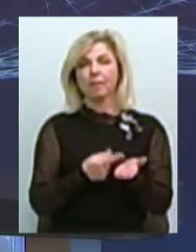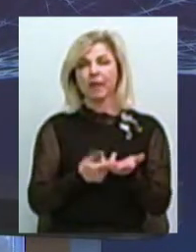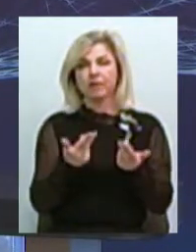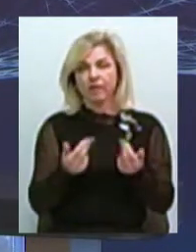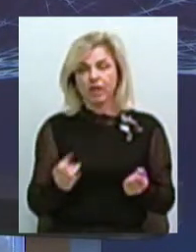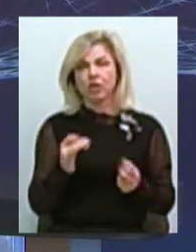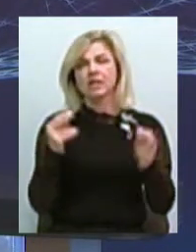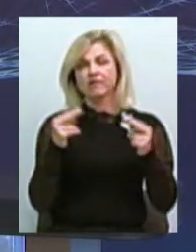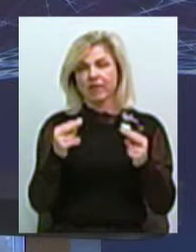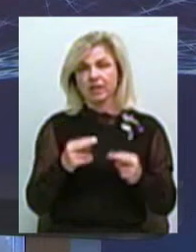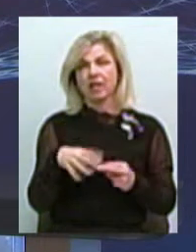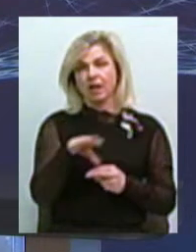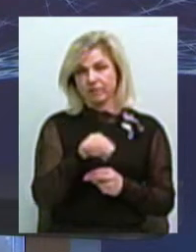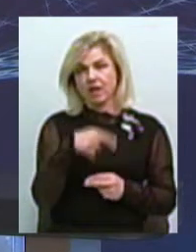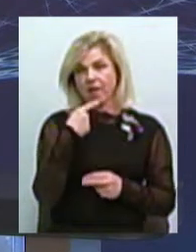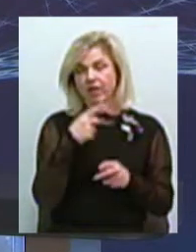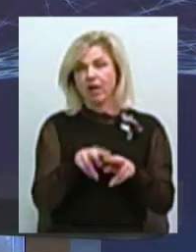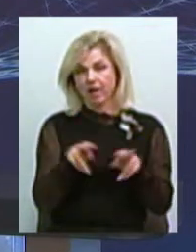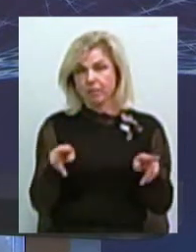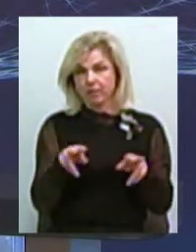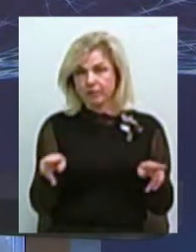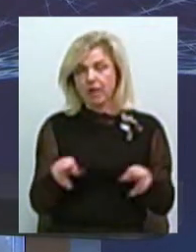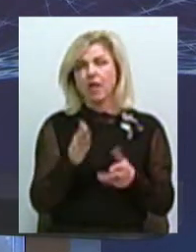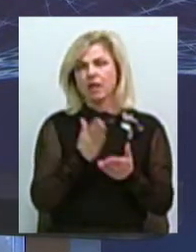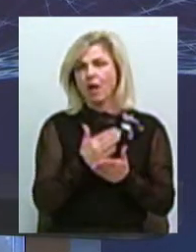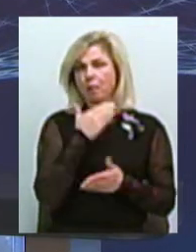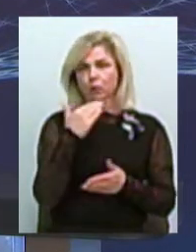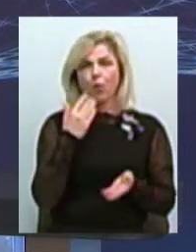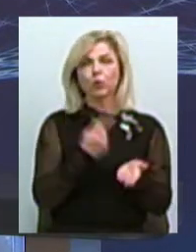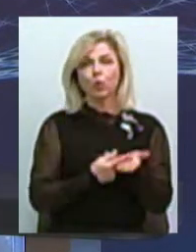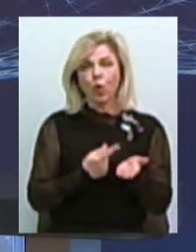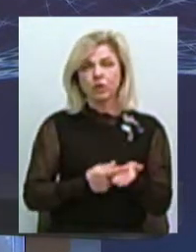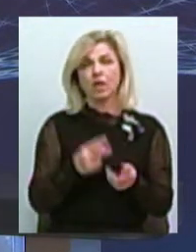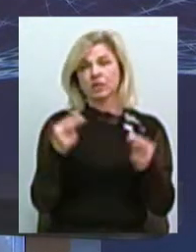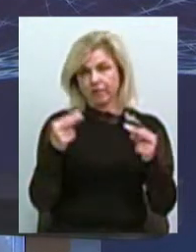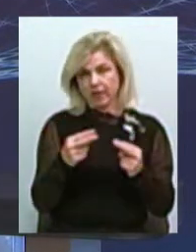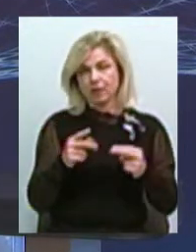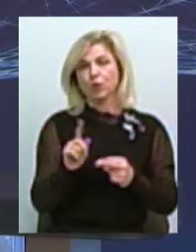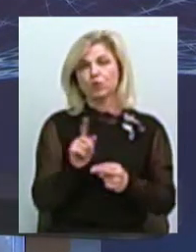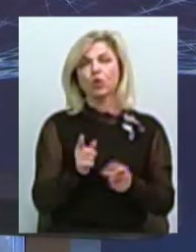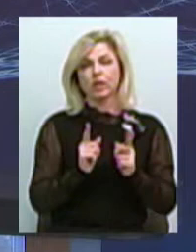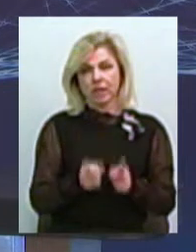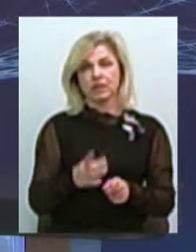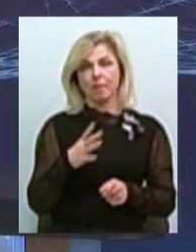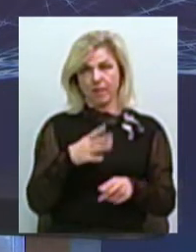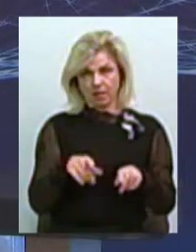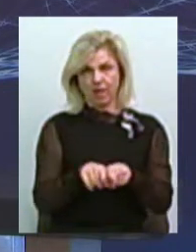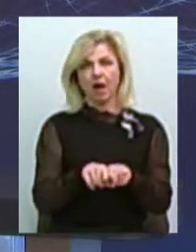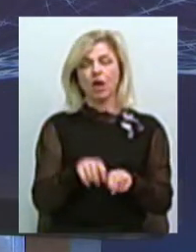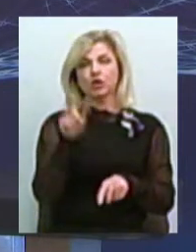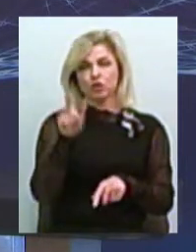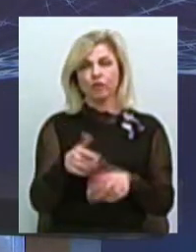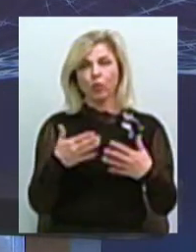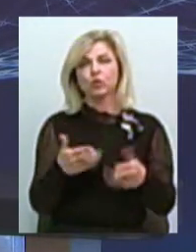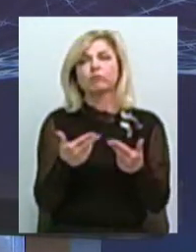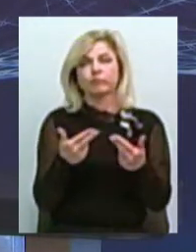свідки кажуть те саме. Ну, тобто є вже велика кількість доказів, які свідчать про те, що насправді це все дійсно було так, що людина вже